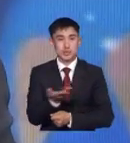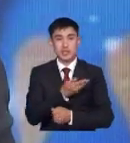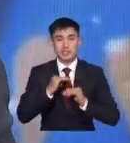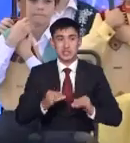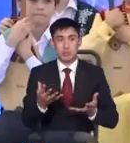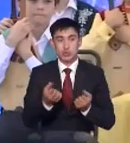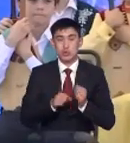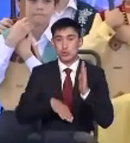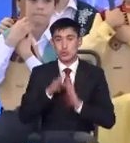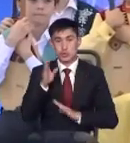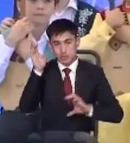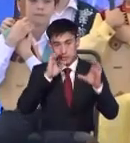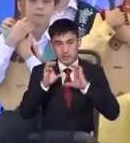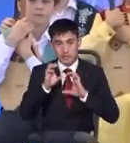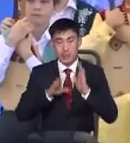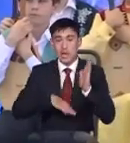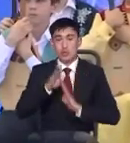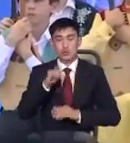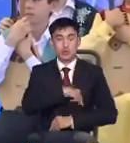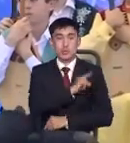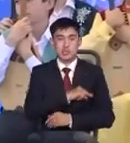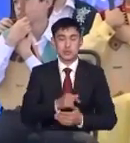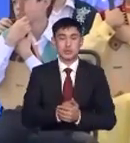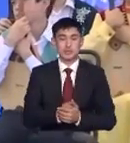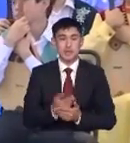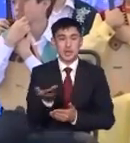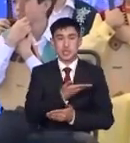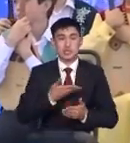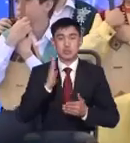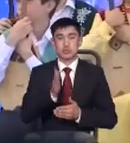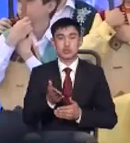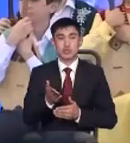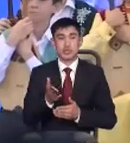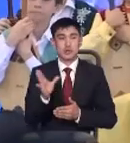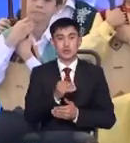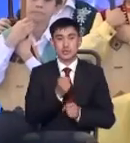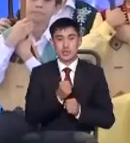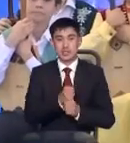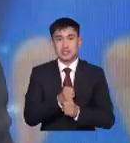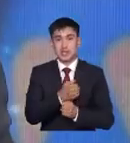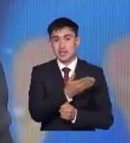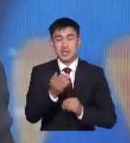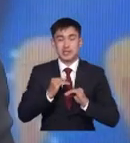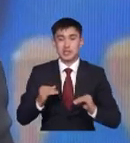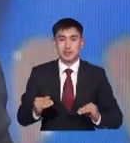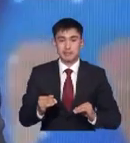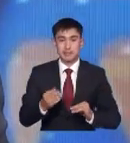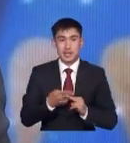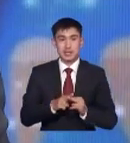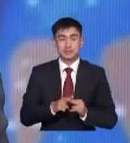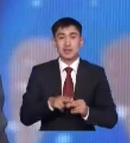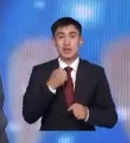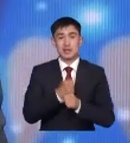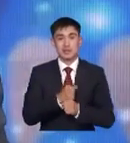дети получали лучшее образование, лучшую медицину. Они наше будущее, и все делается исключительно для них. Это